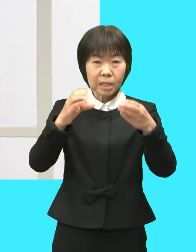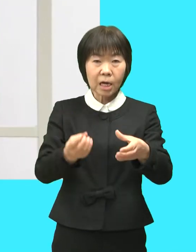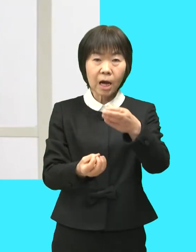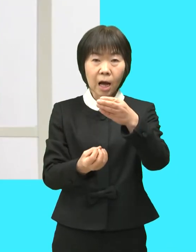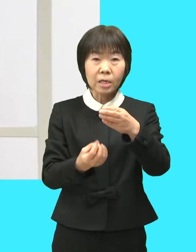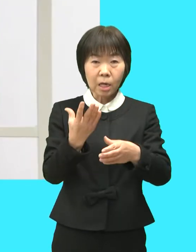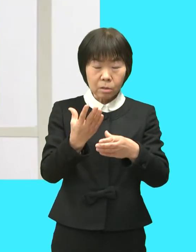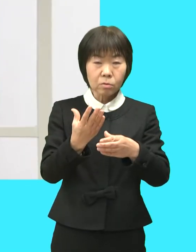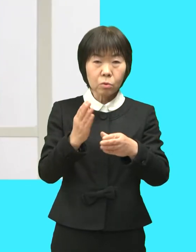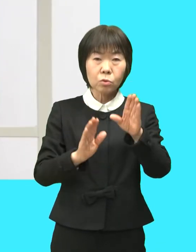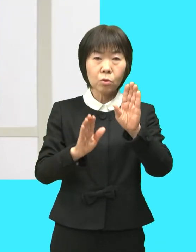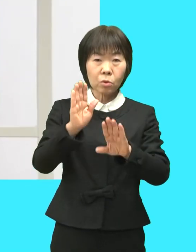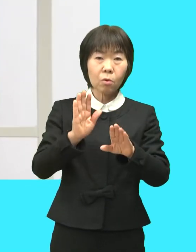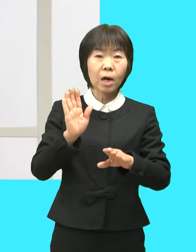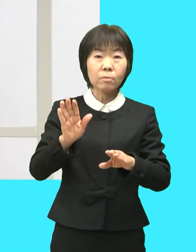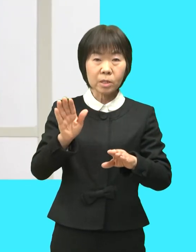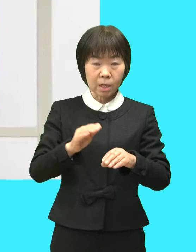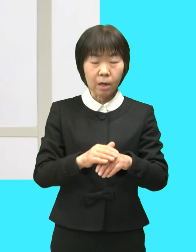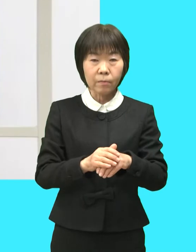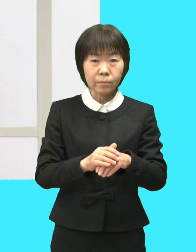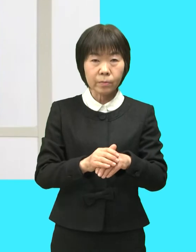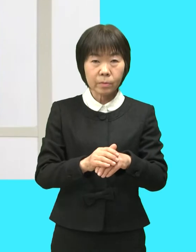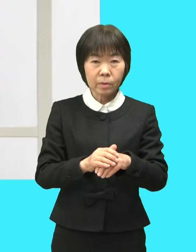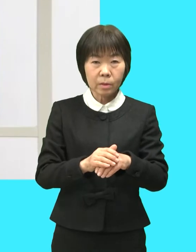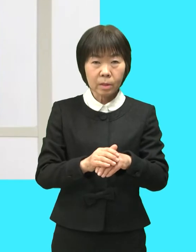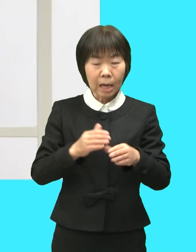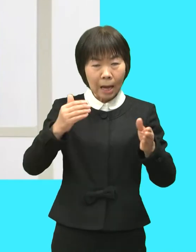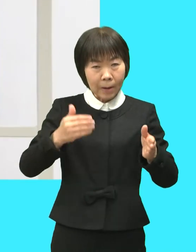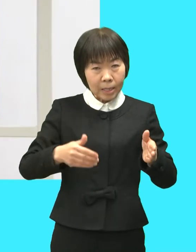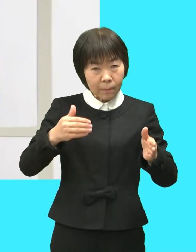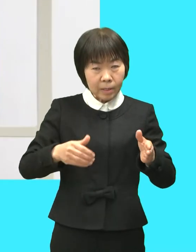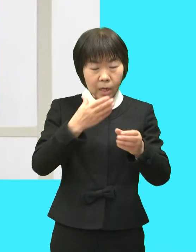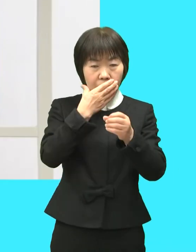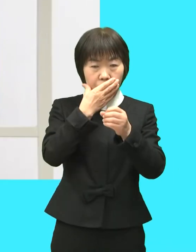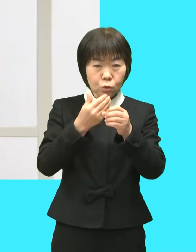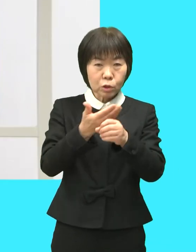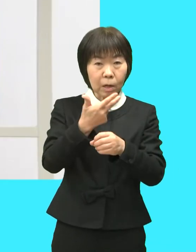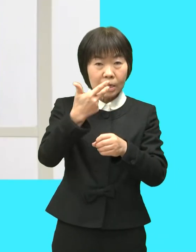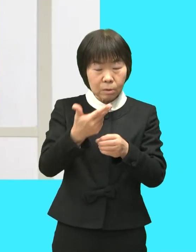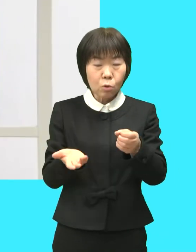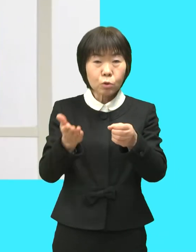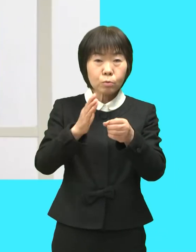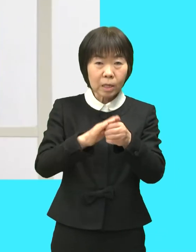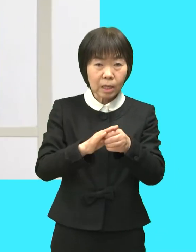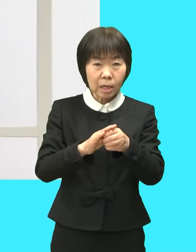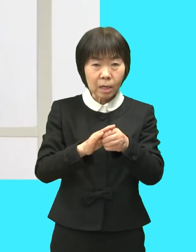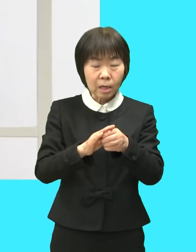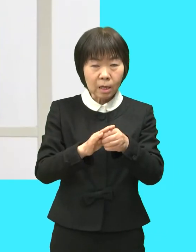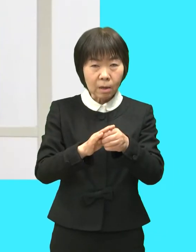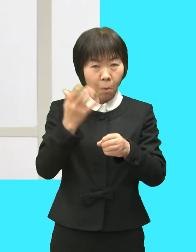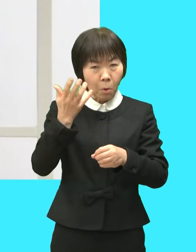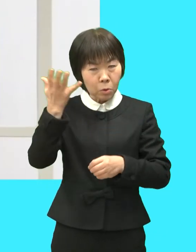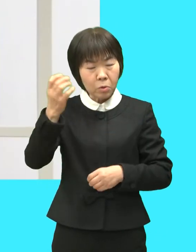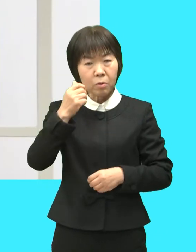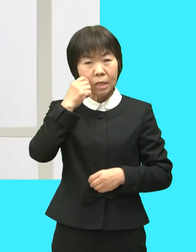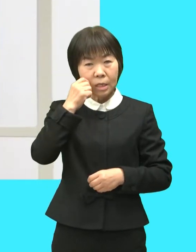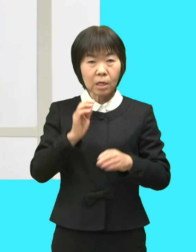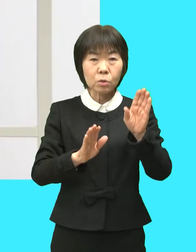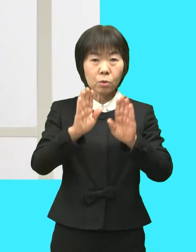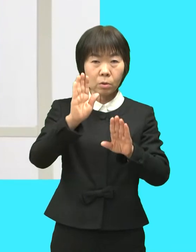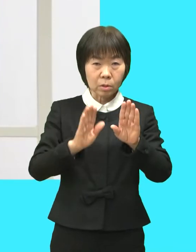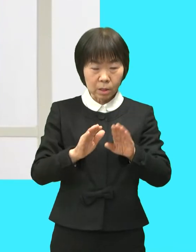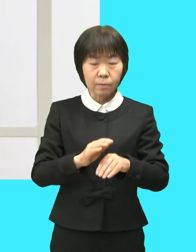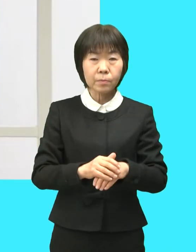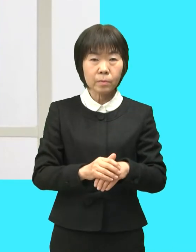するという状況でありました。したがってまだまだ福島市も含めて予断を許さない状況であります。